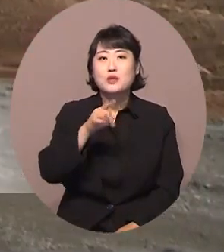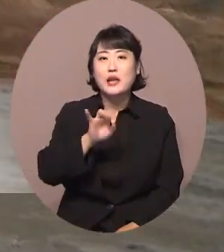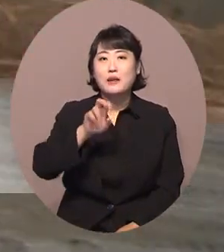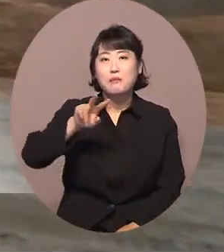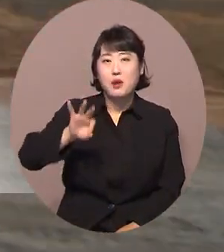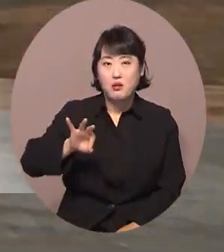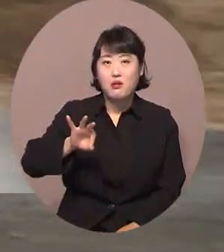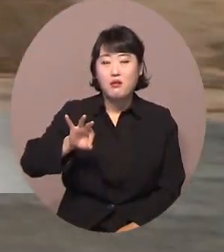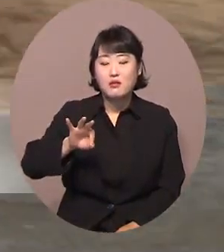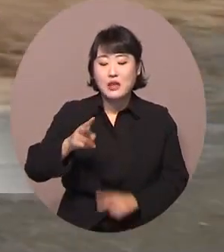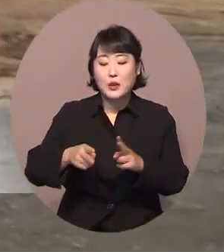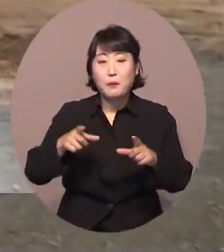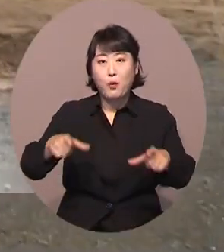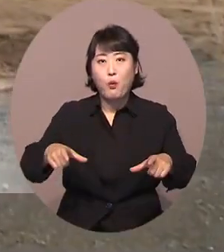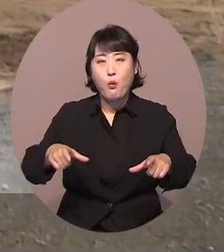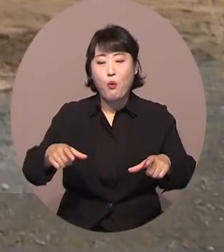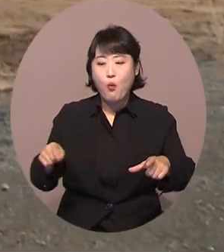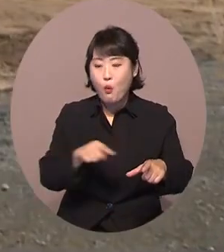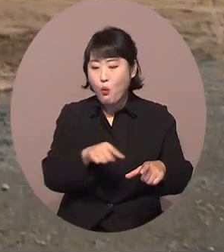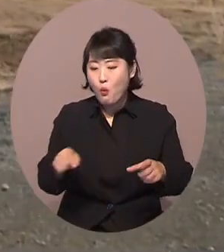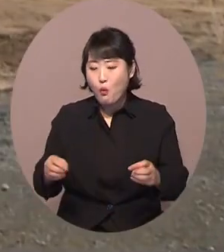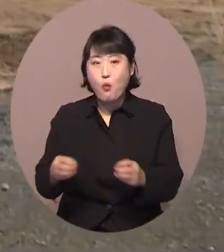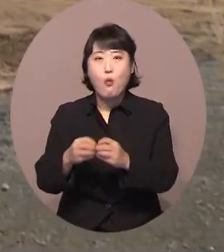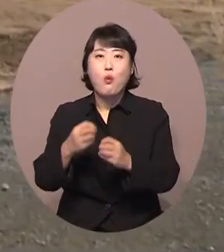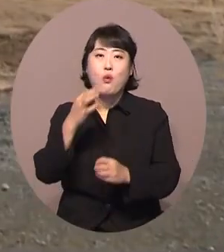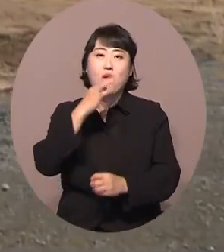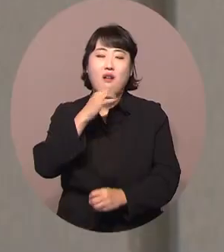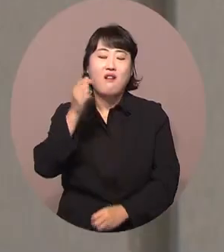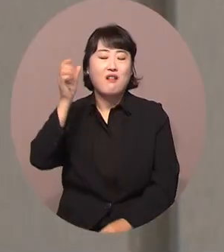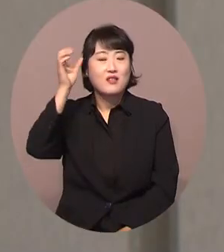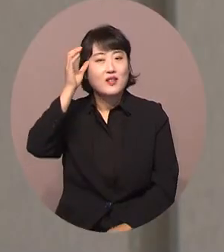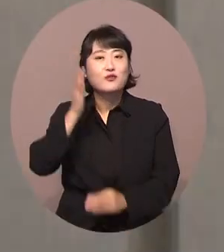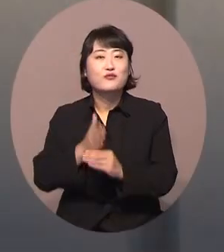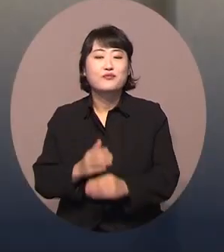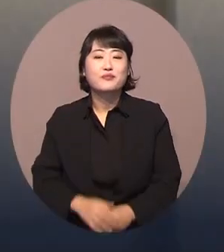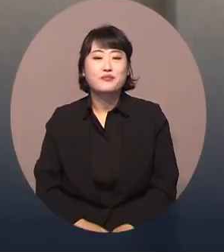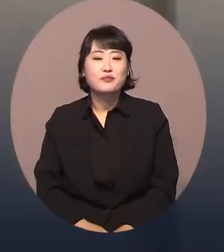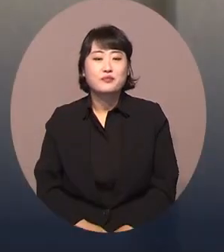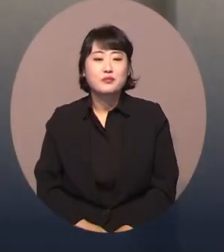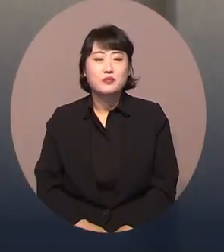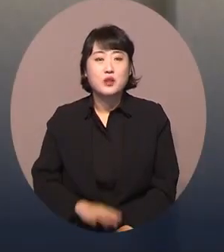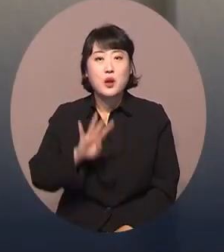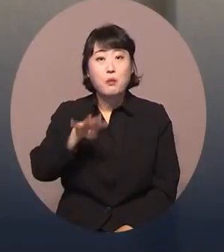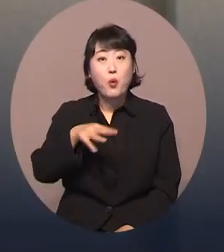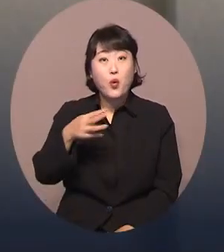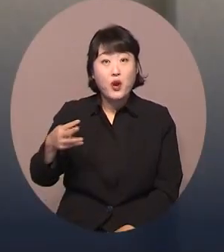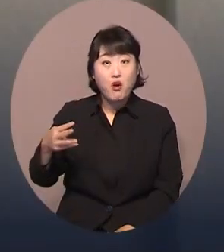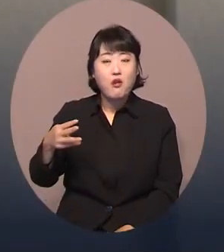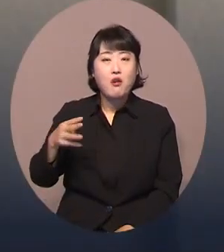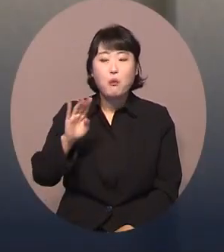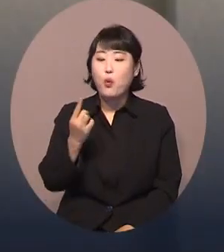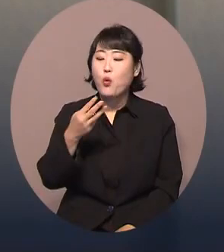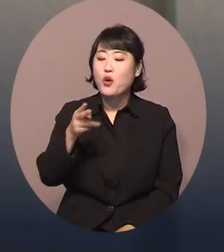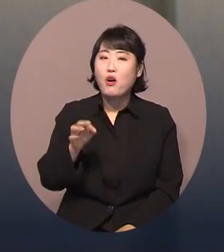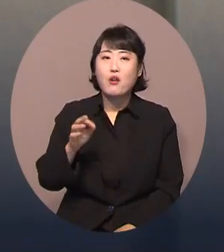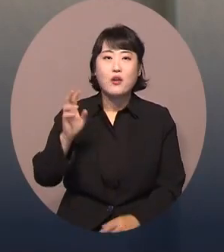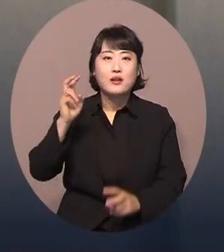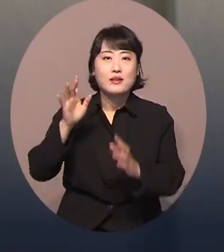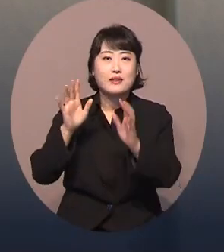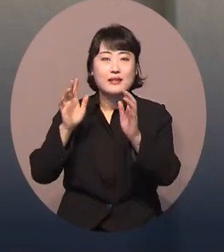집적 지구와의 시너지 효과를 기대하고 있습니다 보령제약이 이미 들아 있고 어